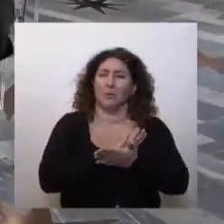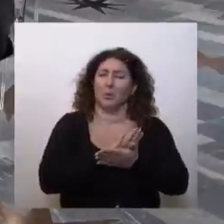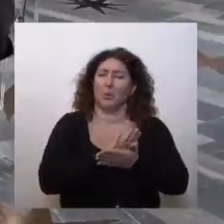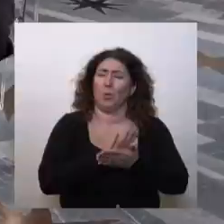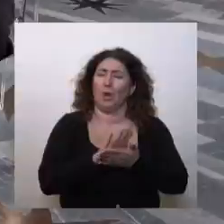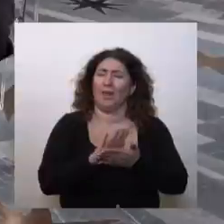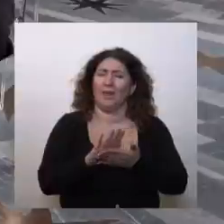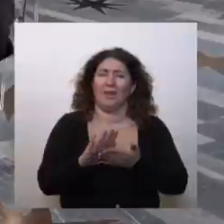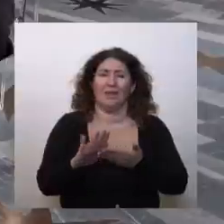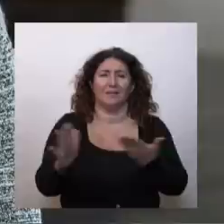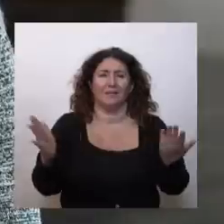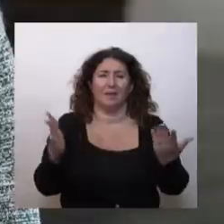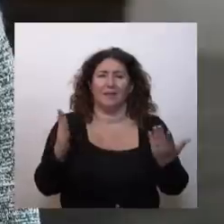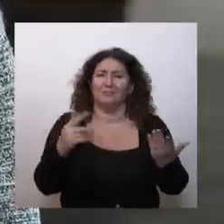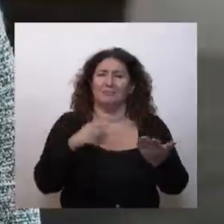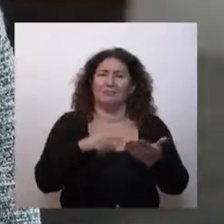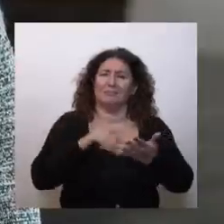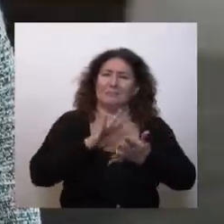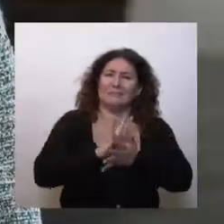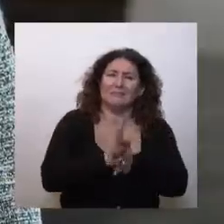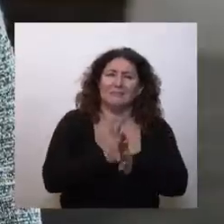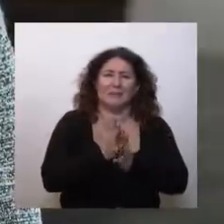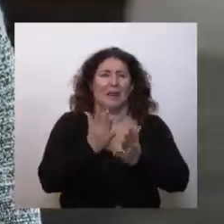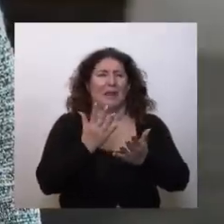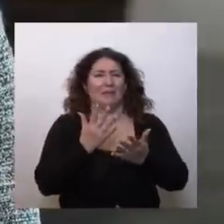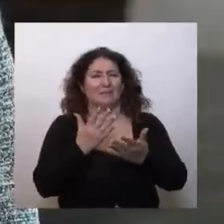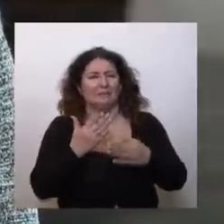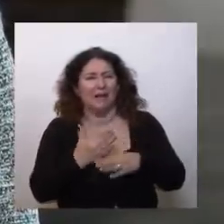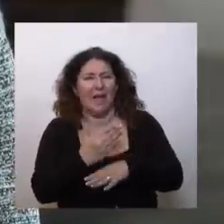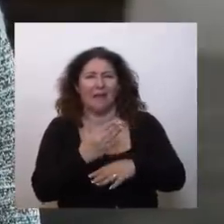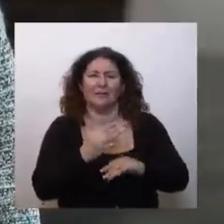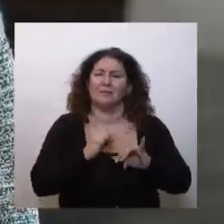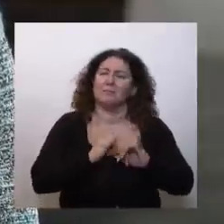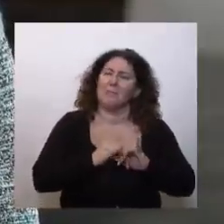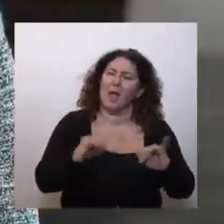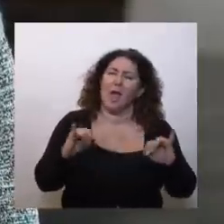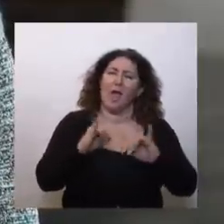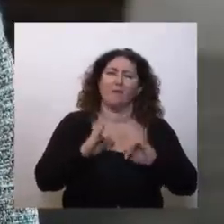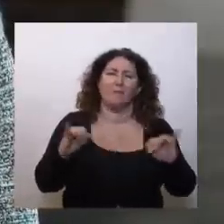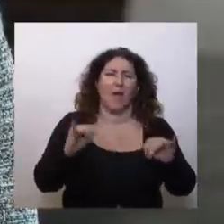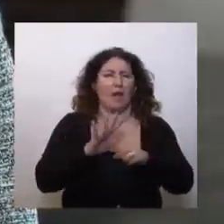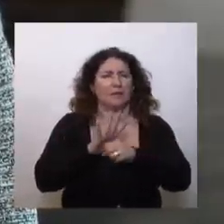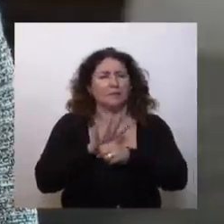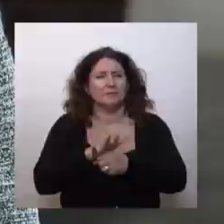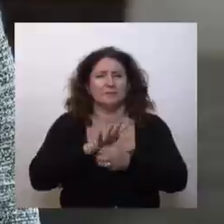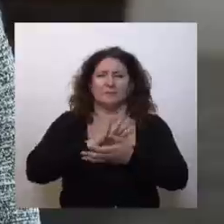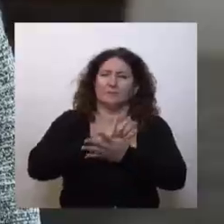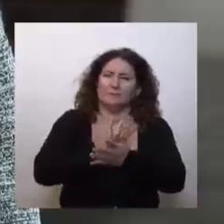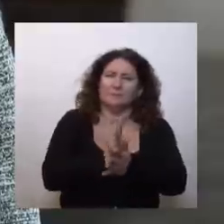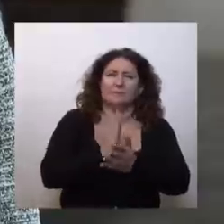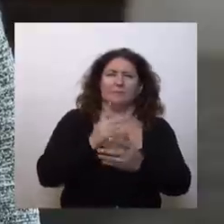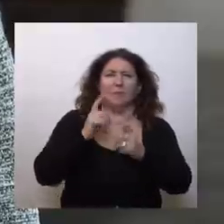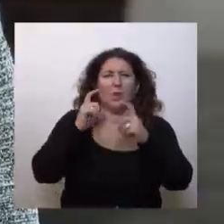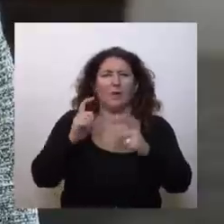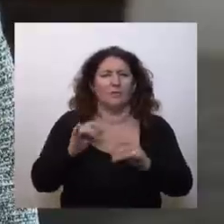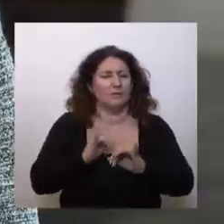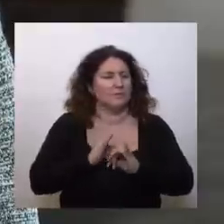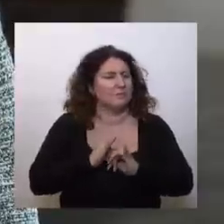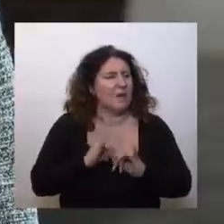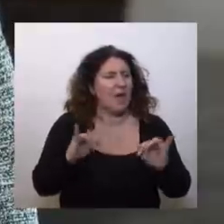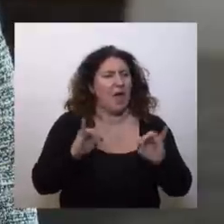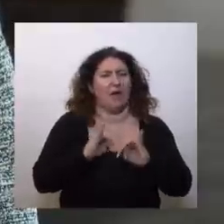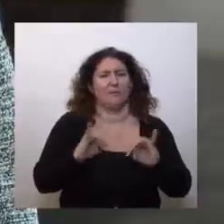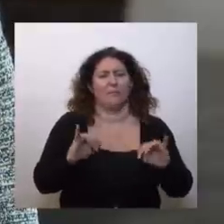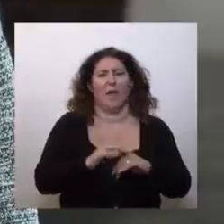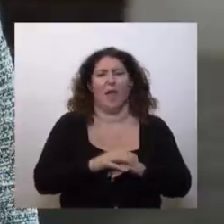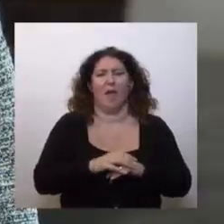prive di disprezzo, di scherno, mai in un gesto di umiliazione o di offesa, mai un